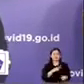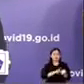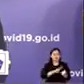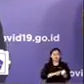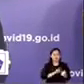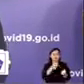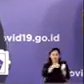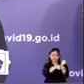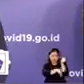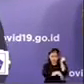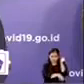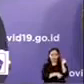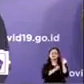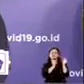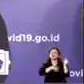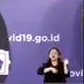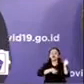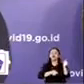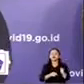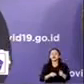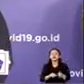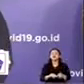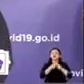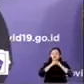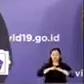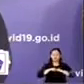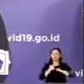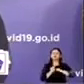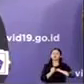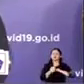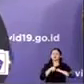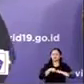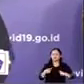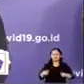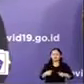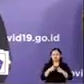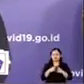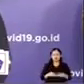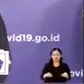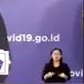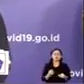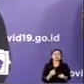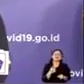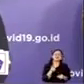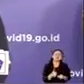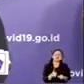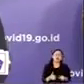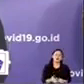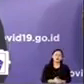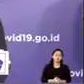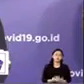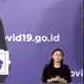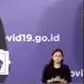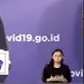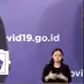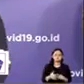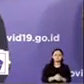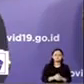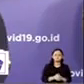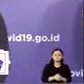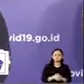lakukan bersama-sama dengan Pin gugus tugas dan juga seluruh media yang ada di